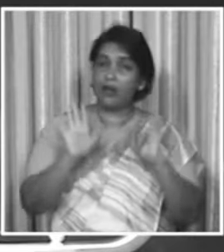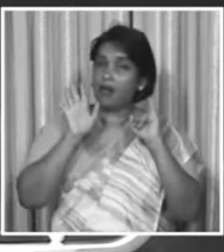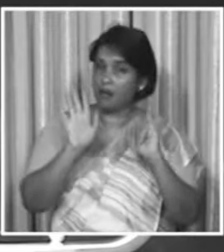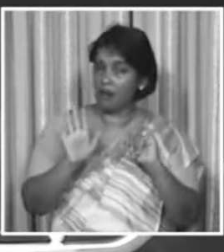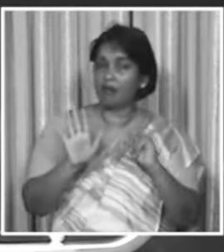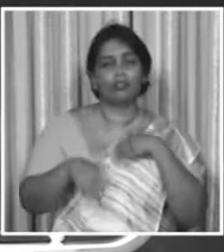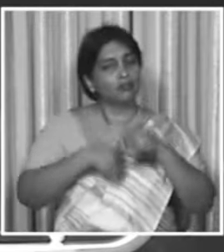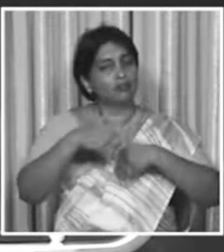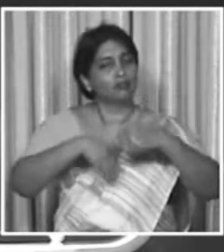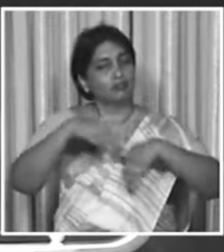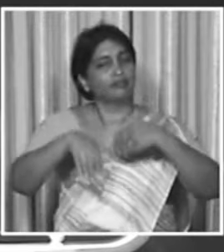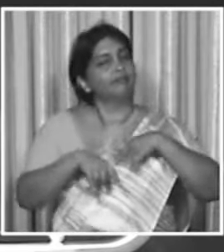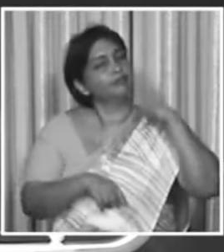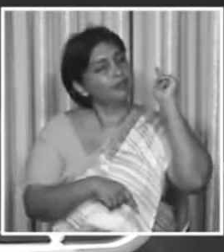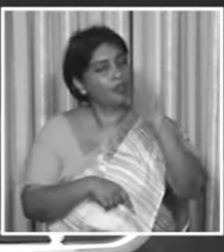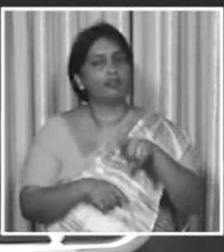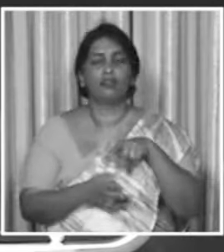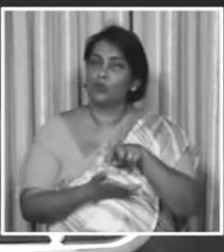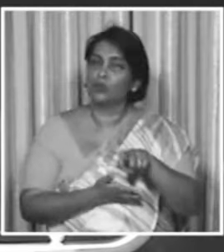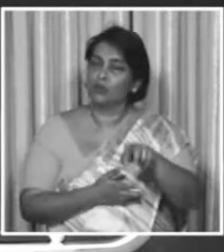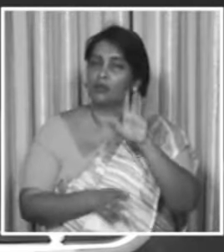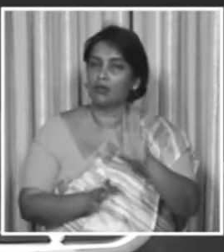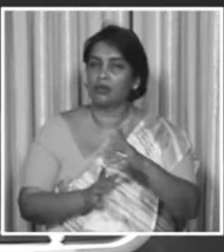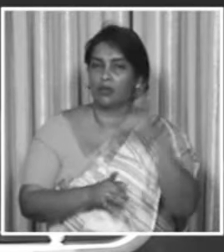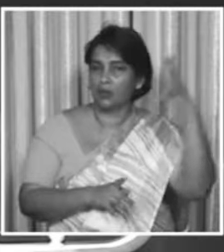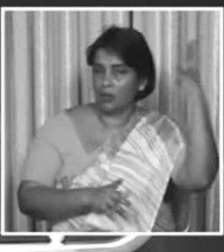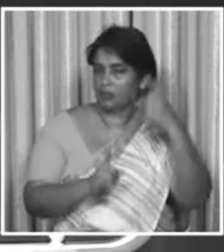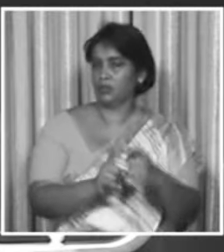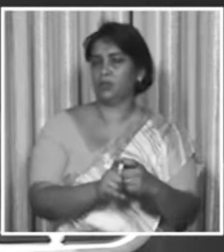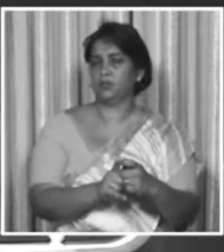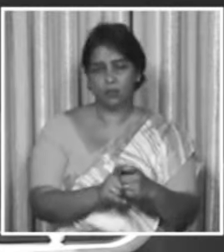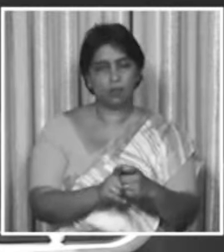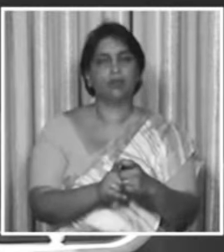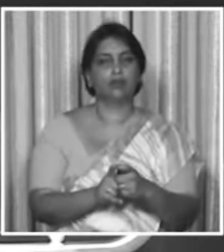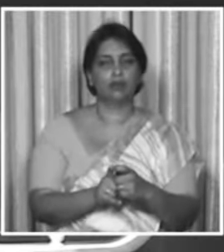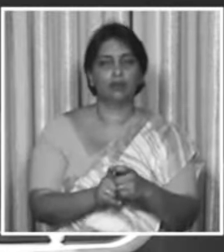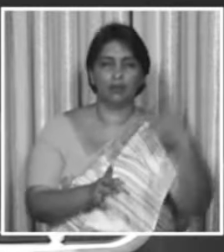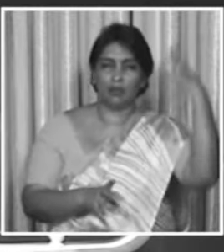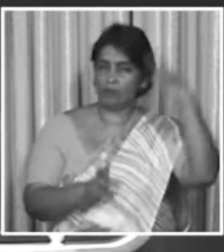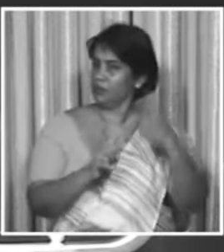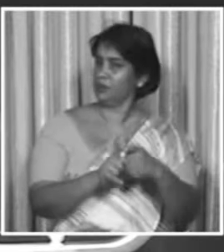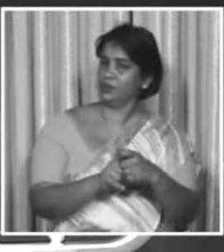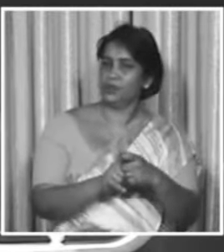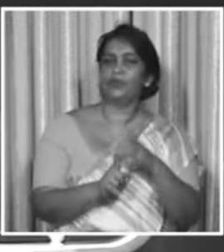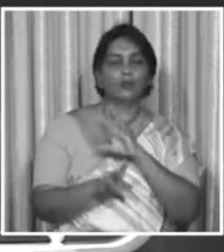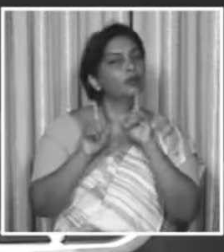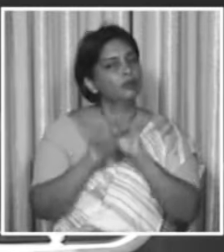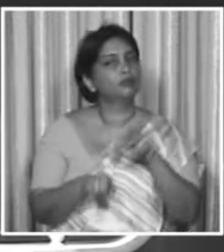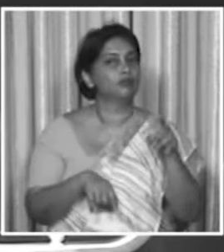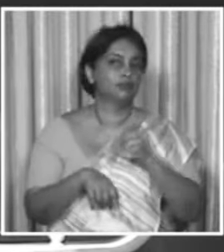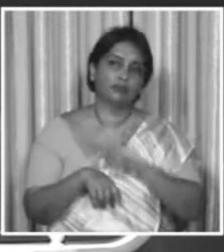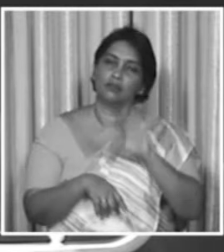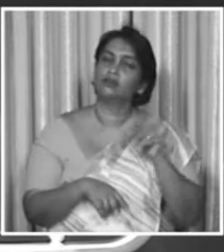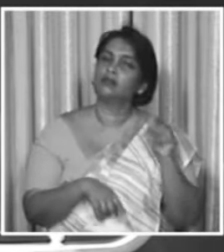தற்போது காலநிலை மிகவும் வெப்பமடைந்து வரும் நிலையில் கொளுத்தும் வெயிலில் நடக்க முடியாத நிலை ஏற்பட்டு ஆலய வழிபாட்டிற்கு செல்லாமல் திரும்பிச் செல்ல நிற்பந்திக்கும்